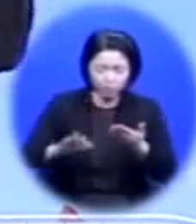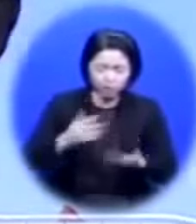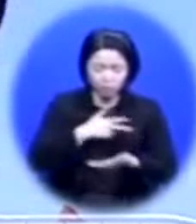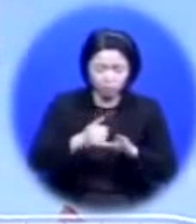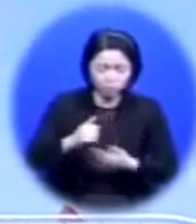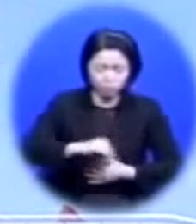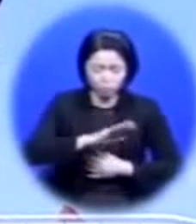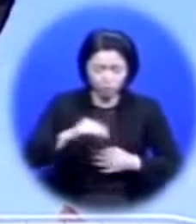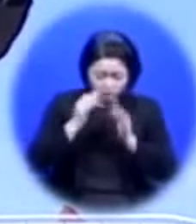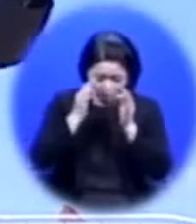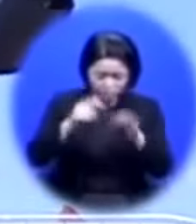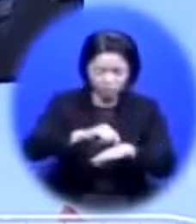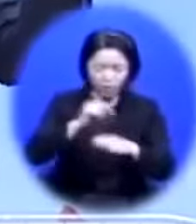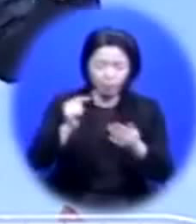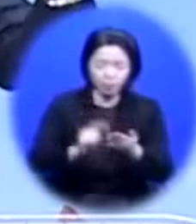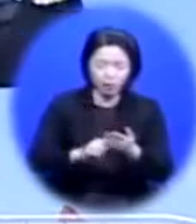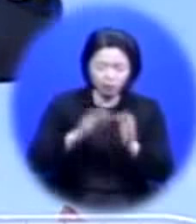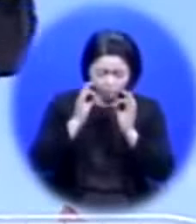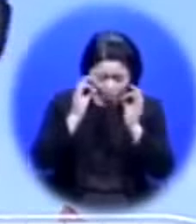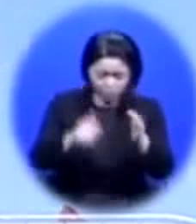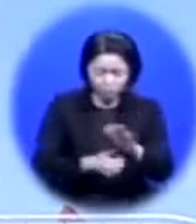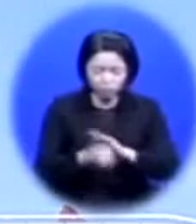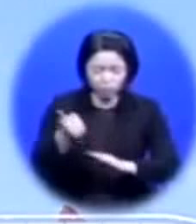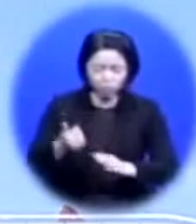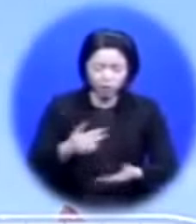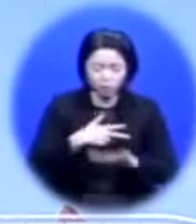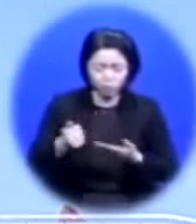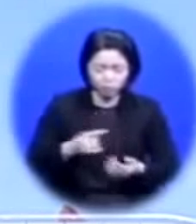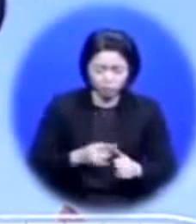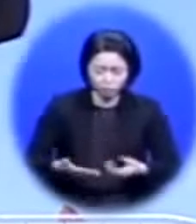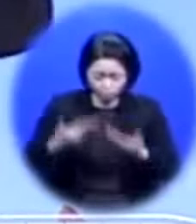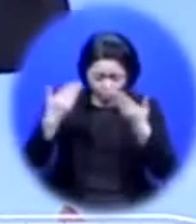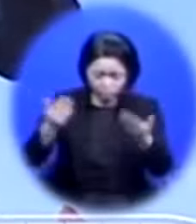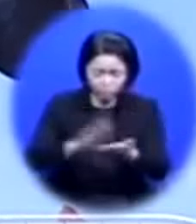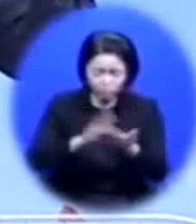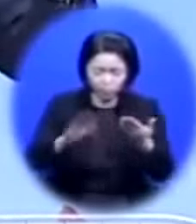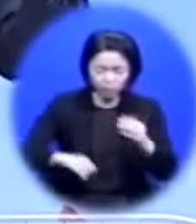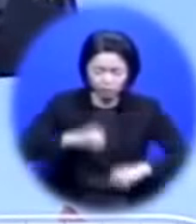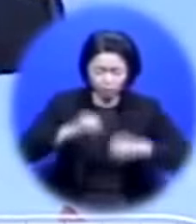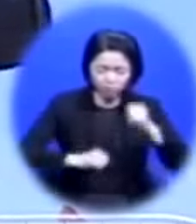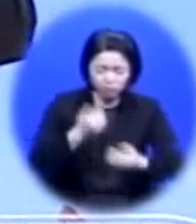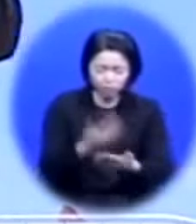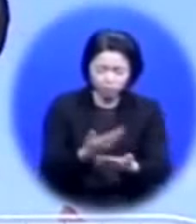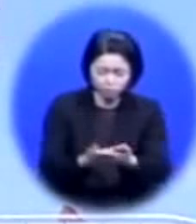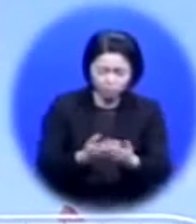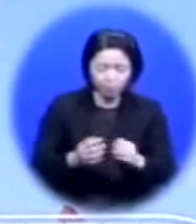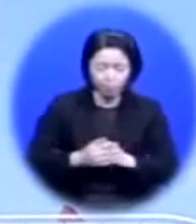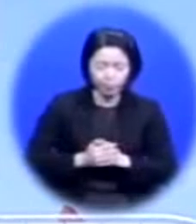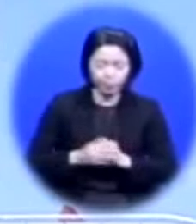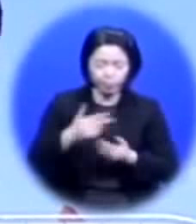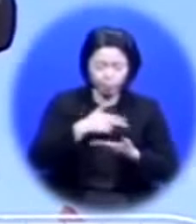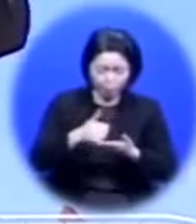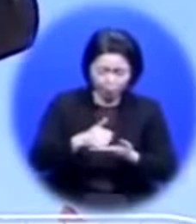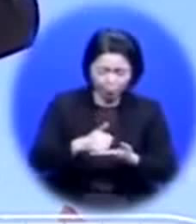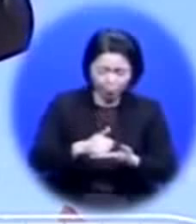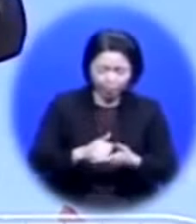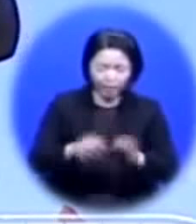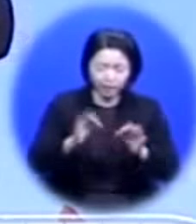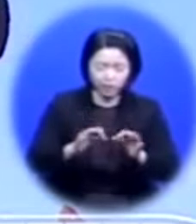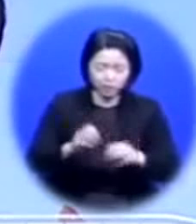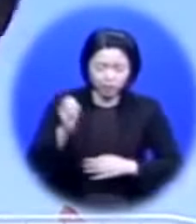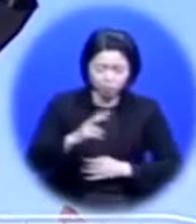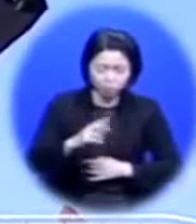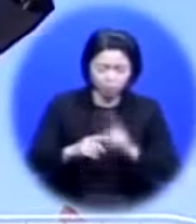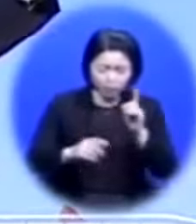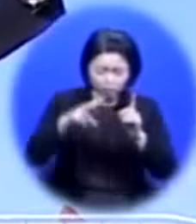우리의 간절한 마음 간절한 소원을 주님께 올려 드립니다 아멘 역사하소서 아멘 주님 이제 또 한 주간을